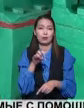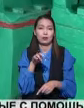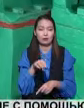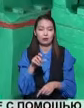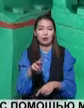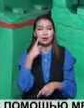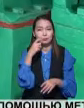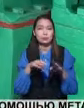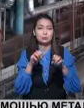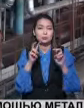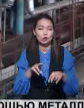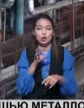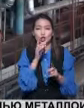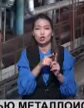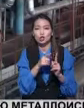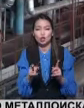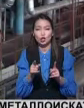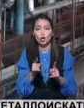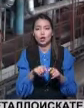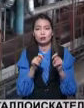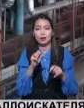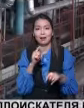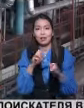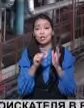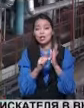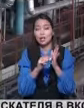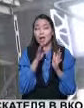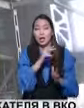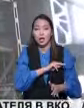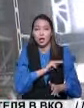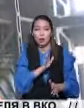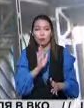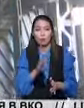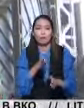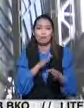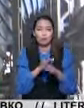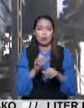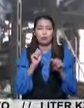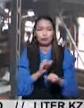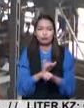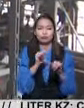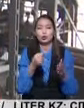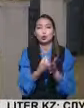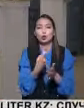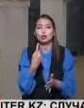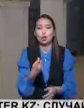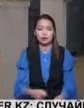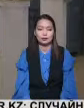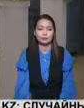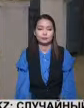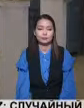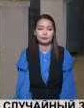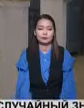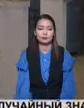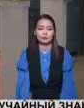Как отметил специалист, срок эксплуатации АЭС 60 лет, хотя вполне возможно увеличить его и до 100 лет. Я,